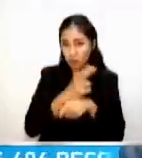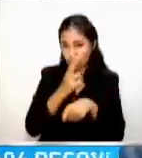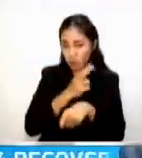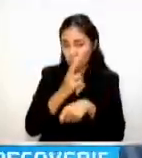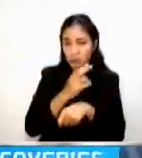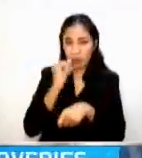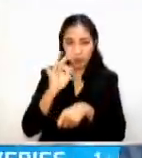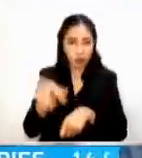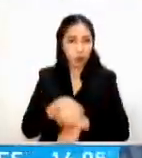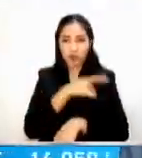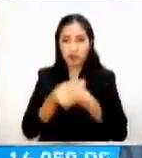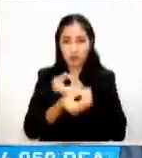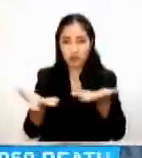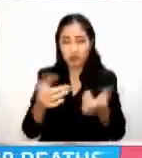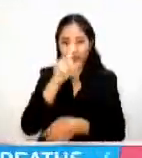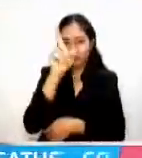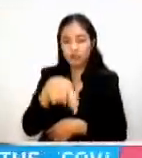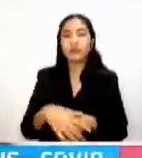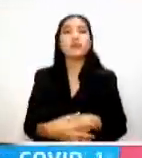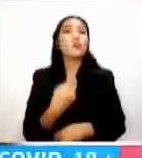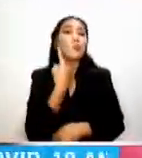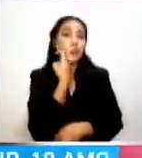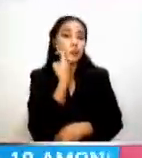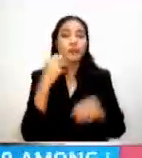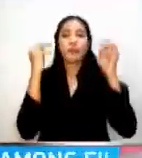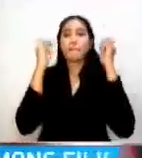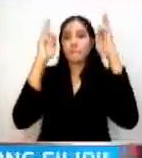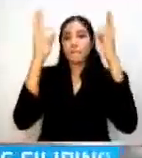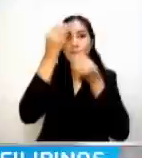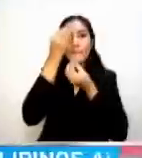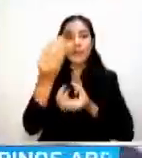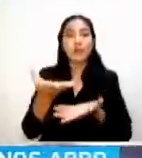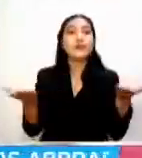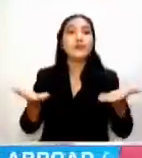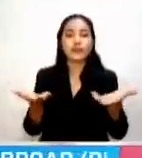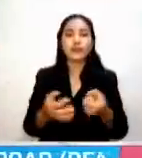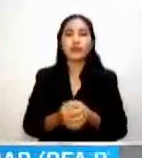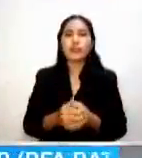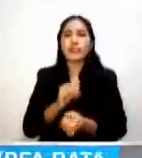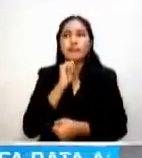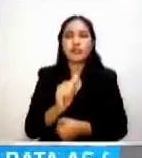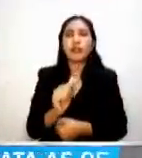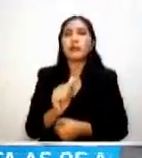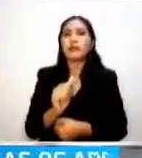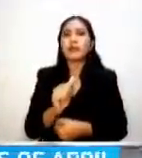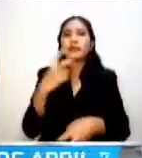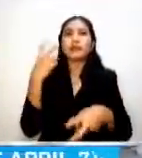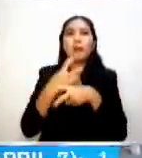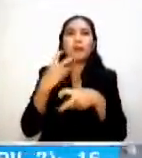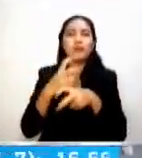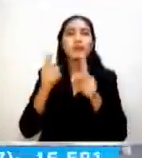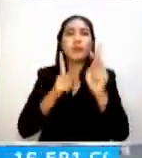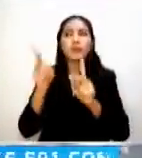Connie, ang kanina sinabi sa atin ni Mayor Avalos na hindi naman din mahihirapan yung mga residente dahil meron silang mga